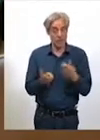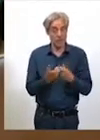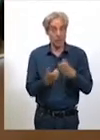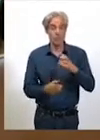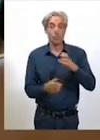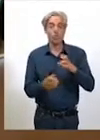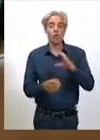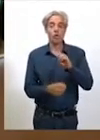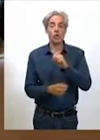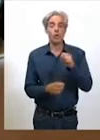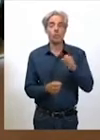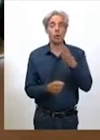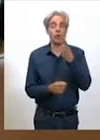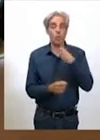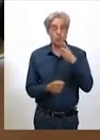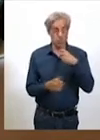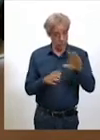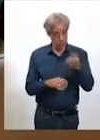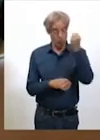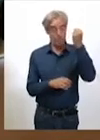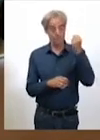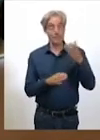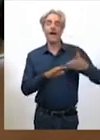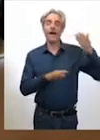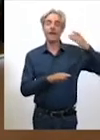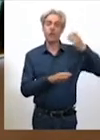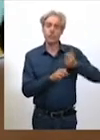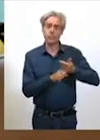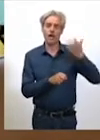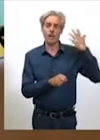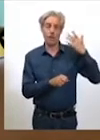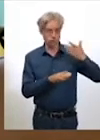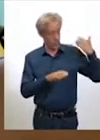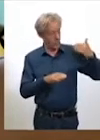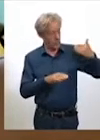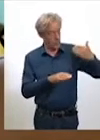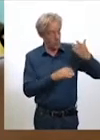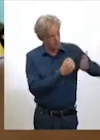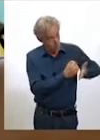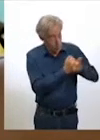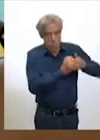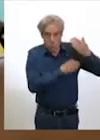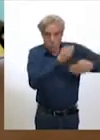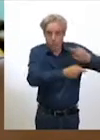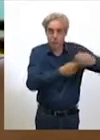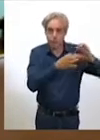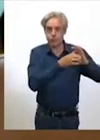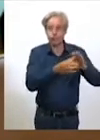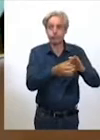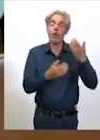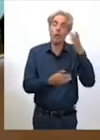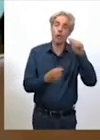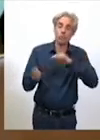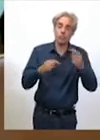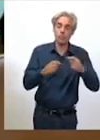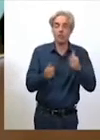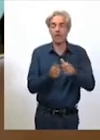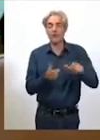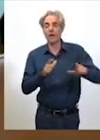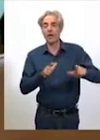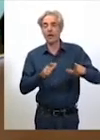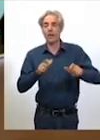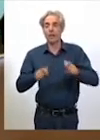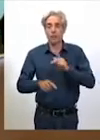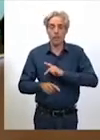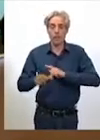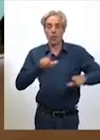Rouge, qui avait été porté et mené dès avant notre arrivée, qu'on finalise, et puis d'autres discussions avec des bailleurs sociaux, avec des